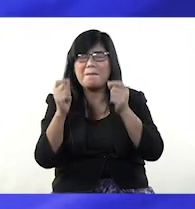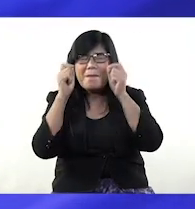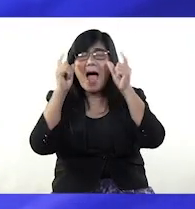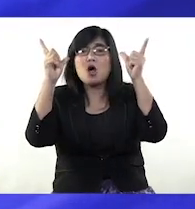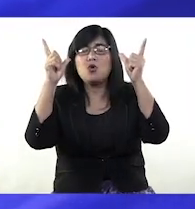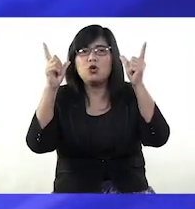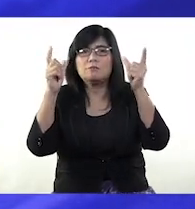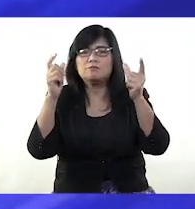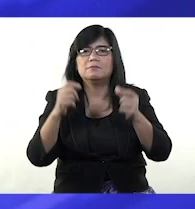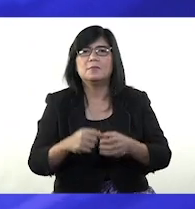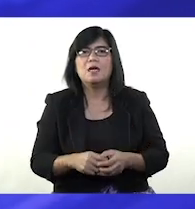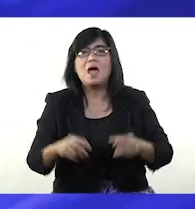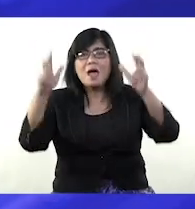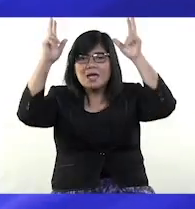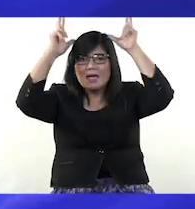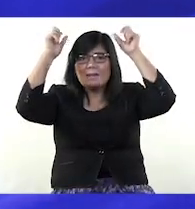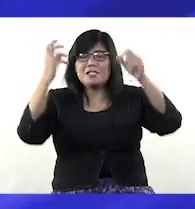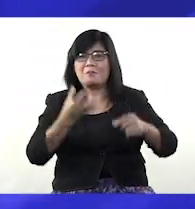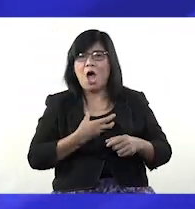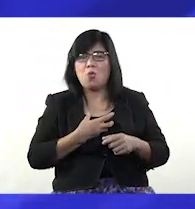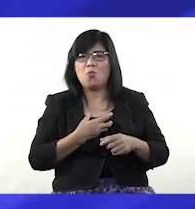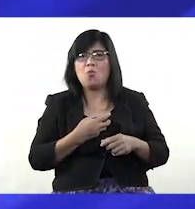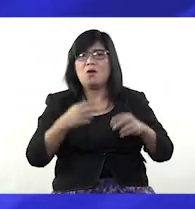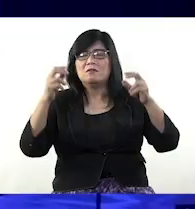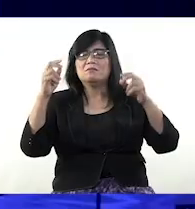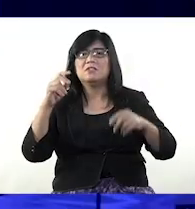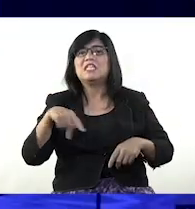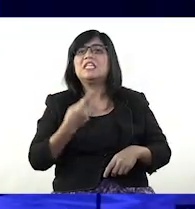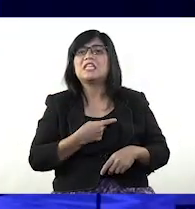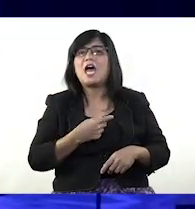Hai hitlist mau supaya anak tuhan gak peduli dengan negerinya